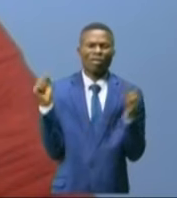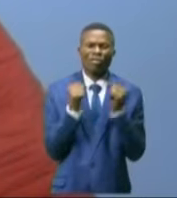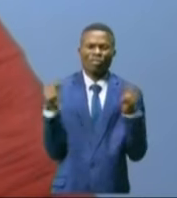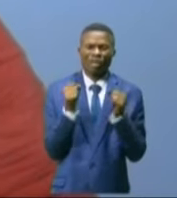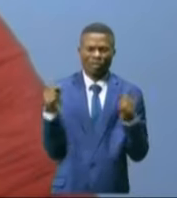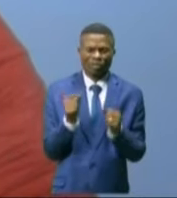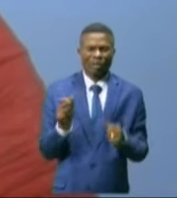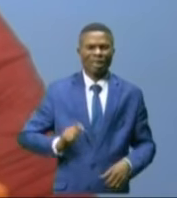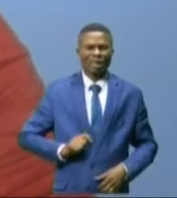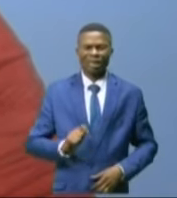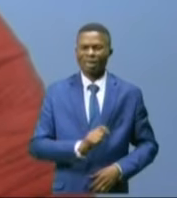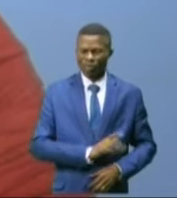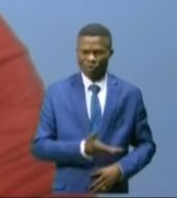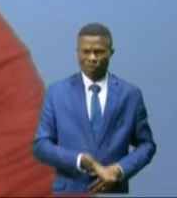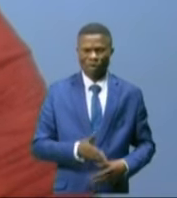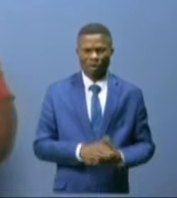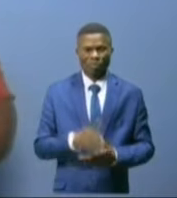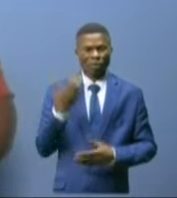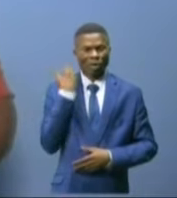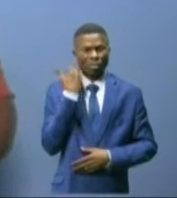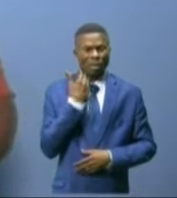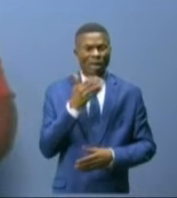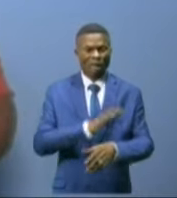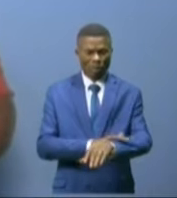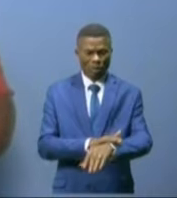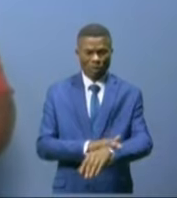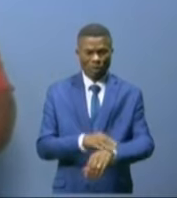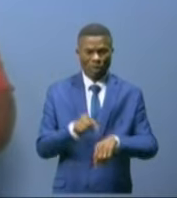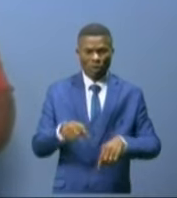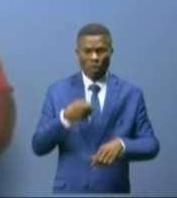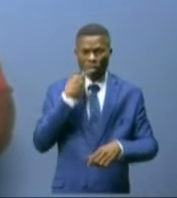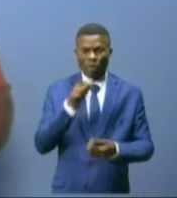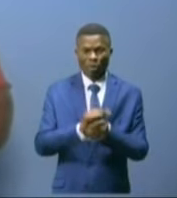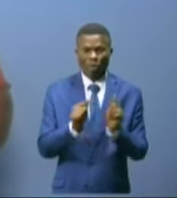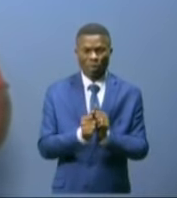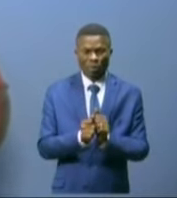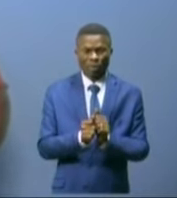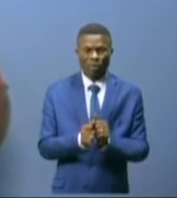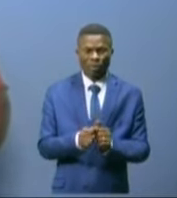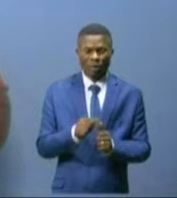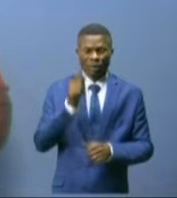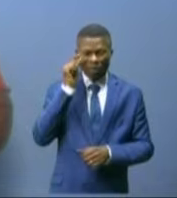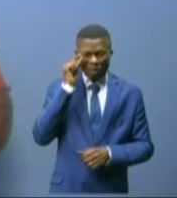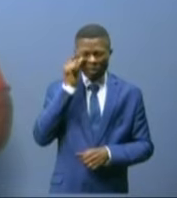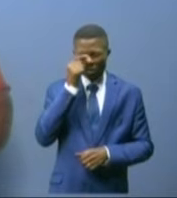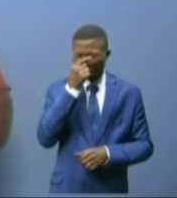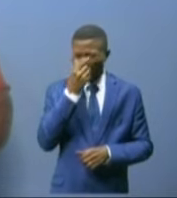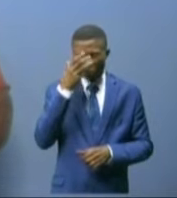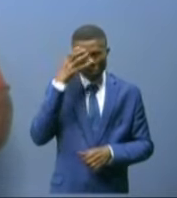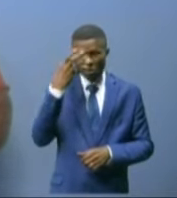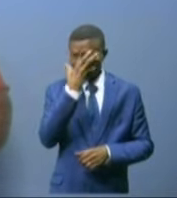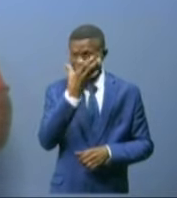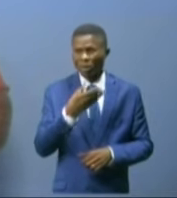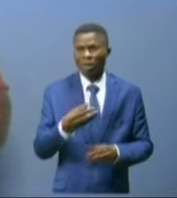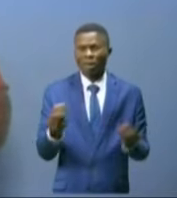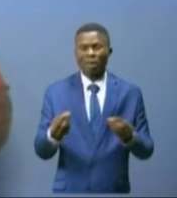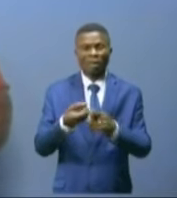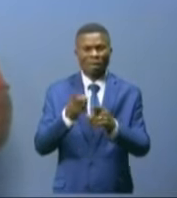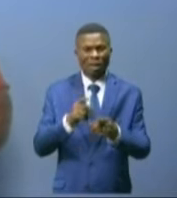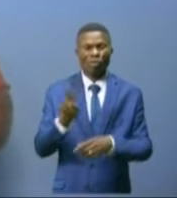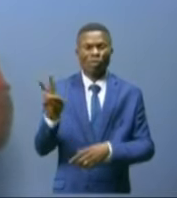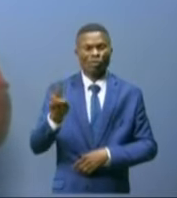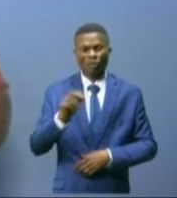chose. Quand on parle de maladie de la peau, si aujourd'hui on parle de conjonctivite, vous êtes la vienne de quoi? On parle souvent de virus,